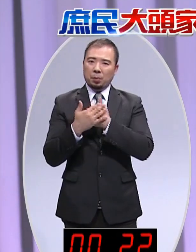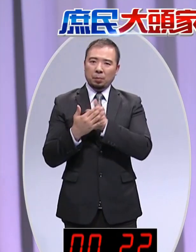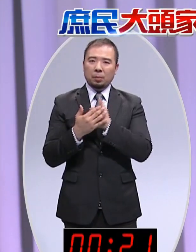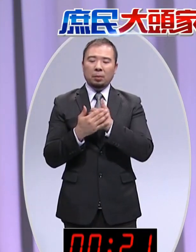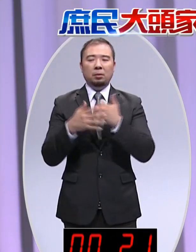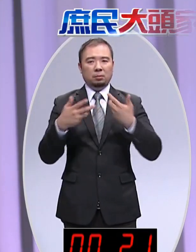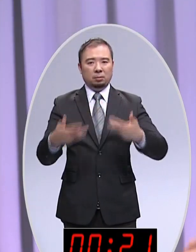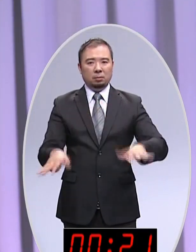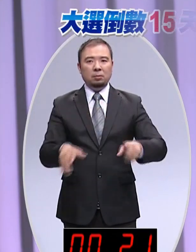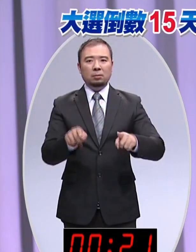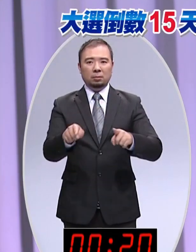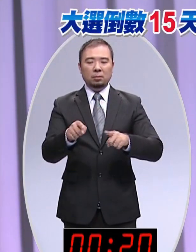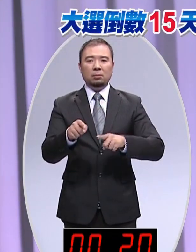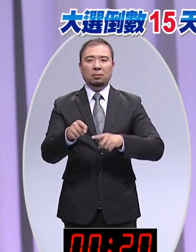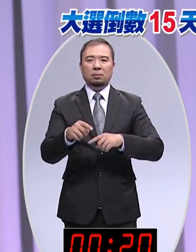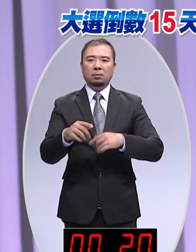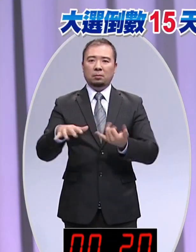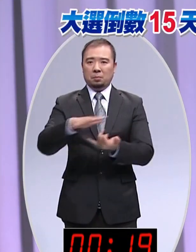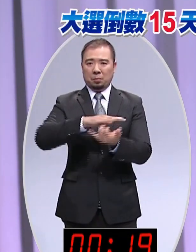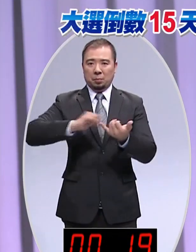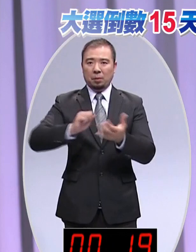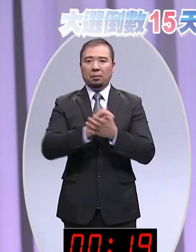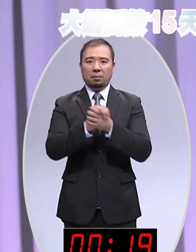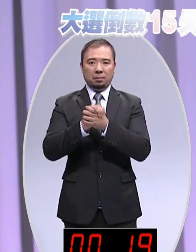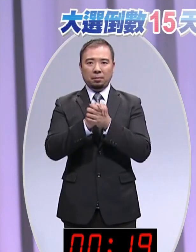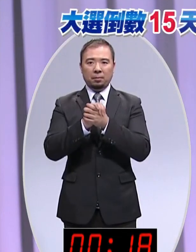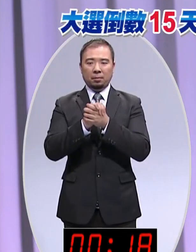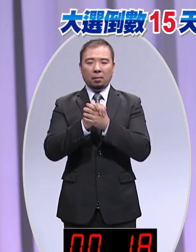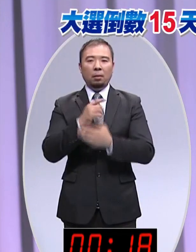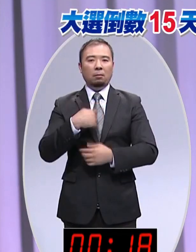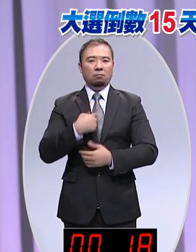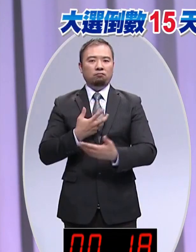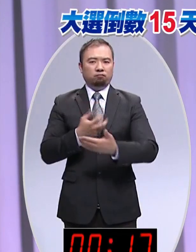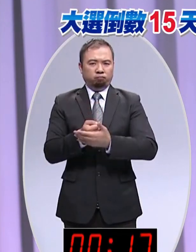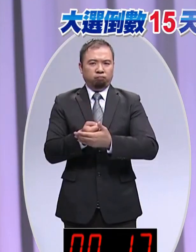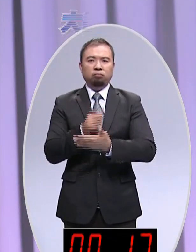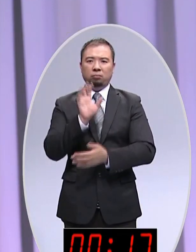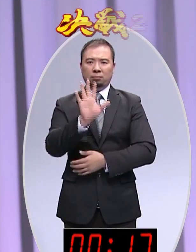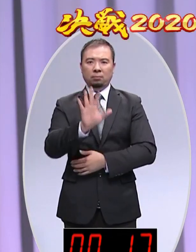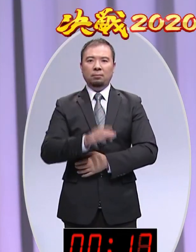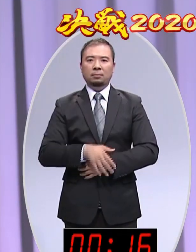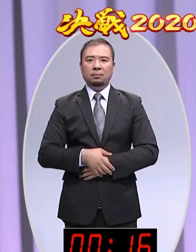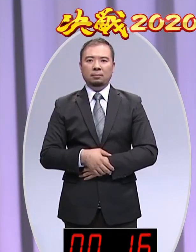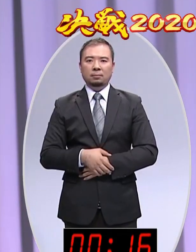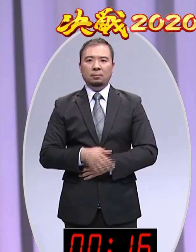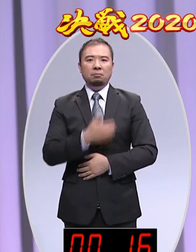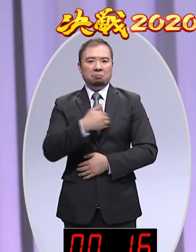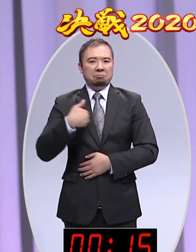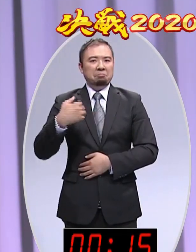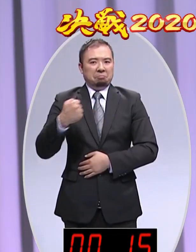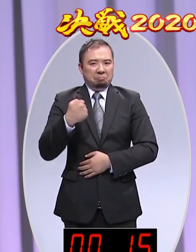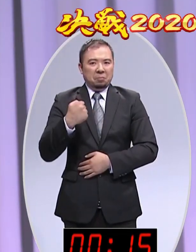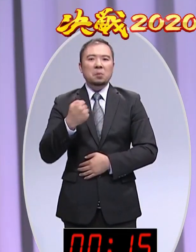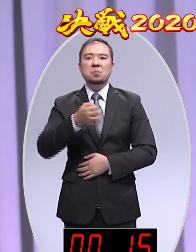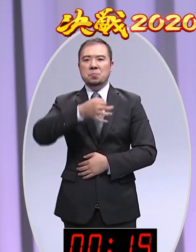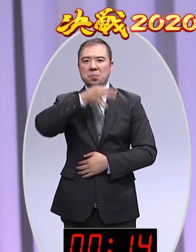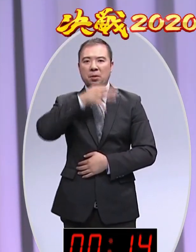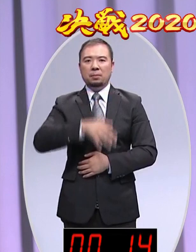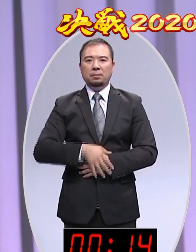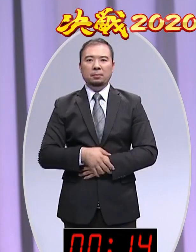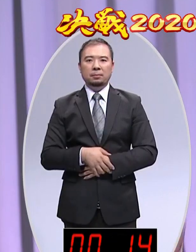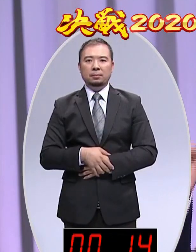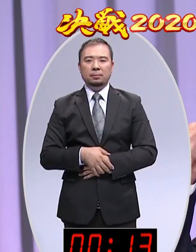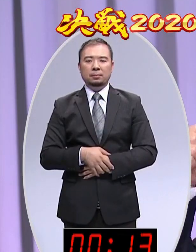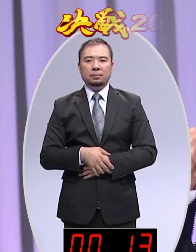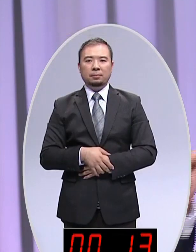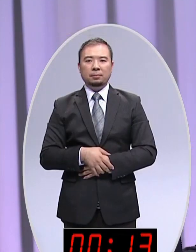多的乡亲，宋楚瑜有这个决心，也有这个能力。最重要的